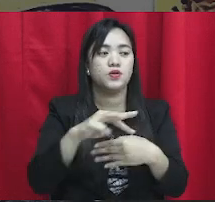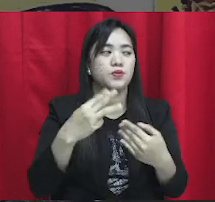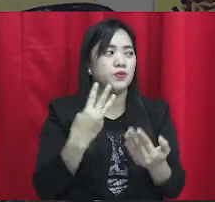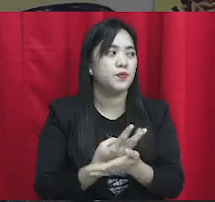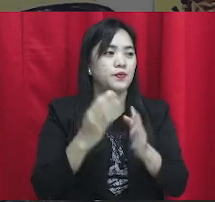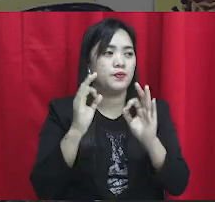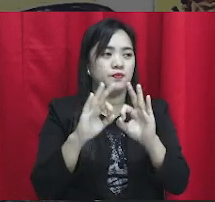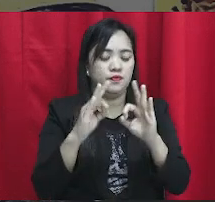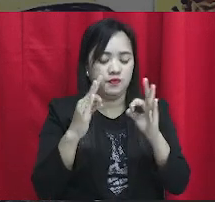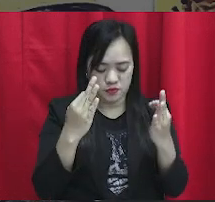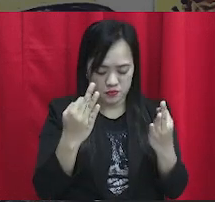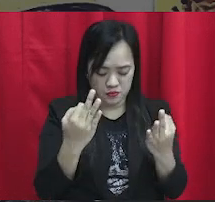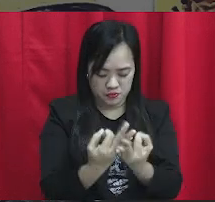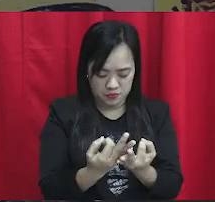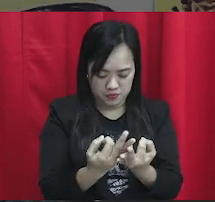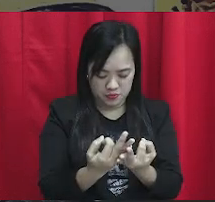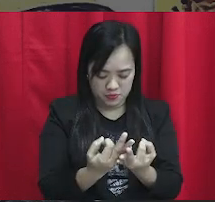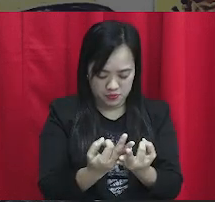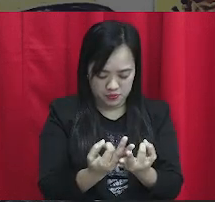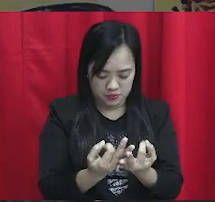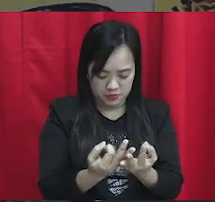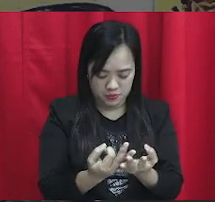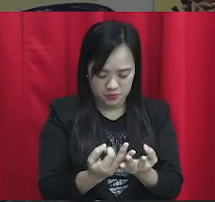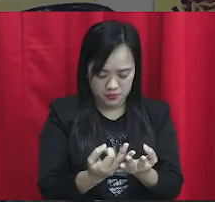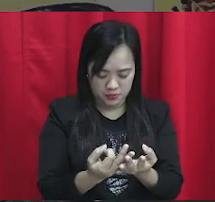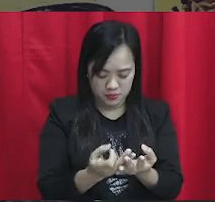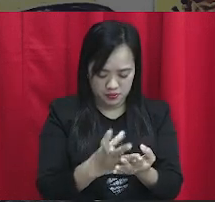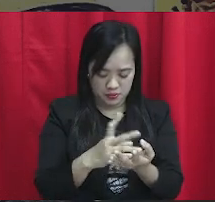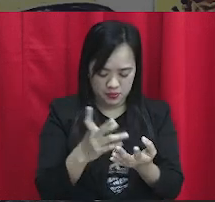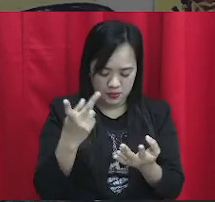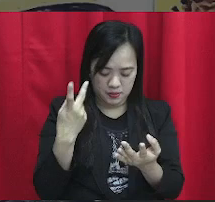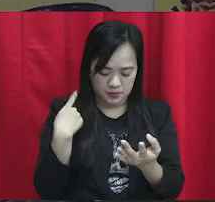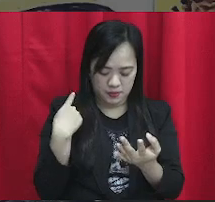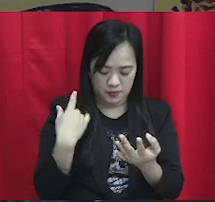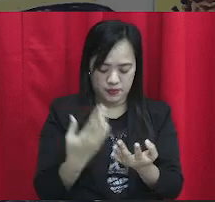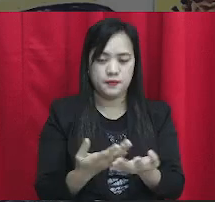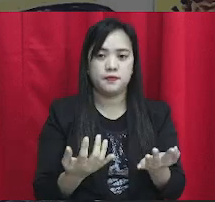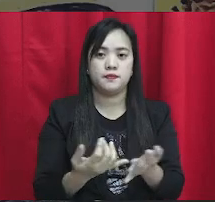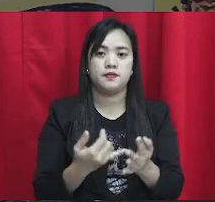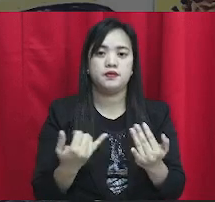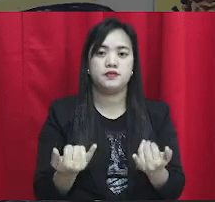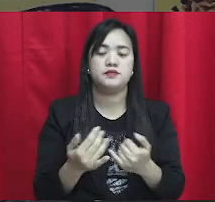Ah, sama-sama. Ang bahay namin ang pagkaisahan kung saan akong lalaki at yung